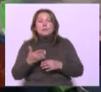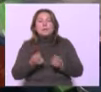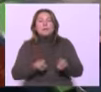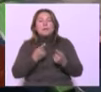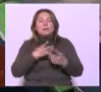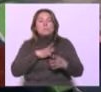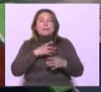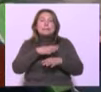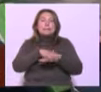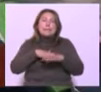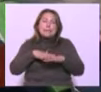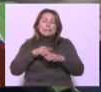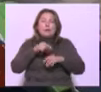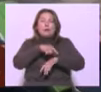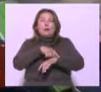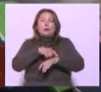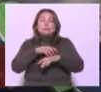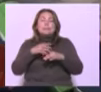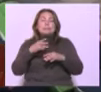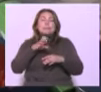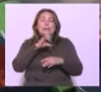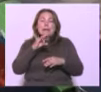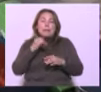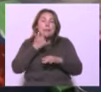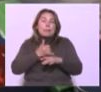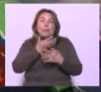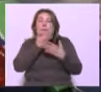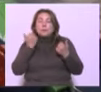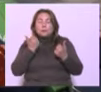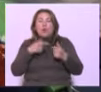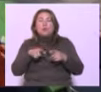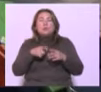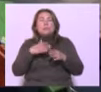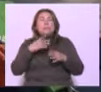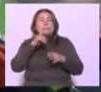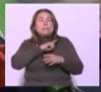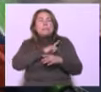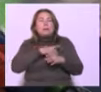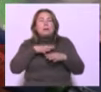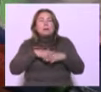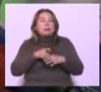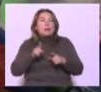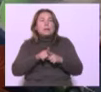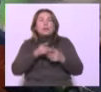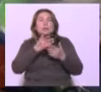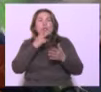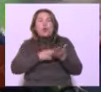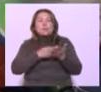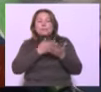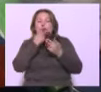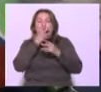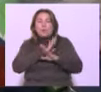выявлены следы сетей К тому же туши должны быть на стадии сильного разложения однако на самом деле мы таких доказательств не